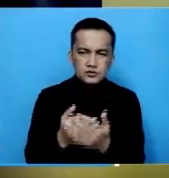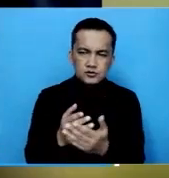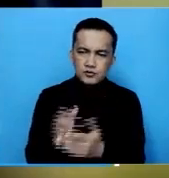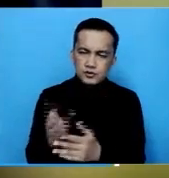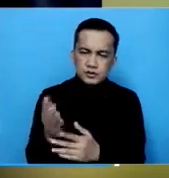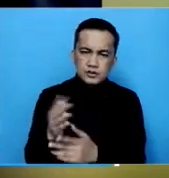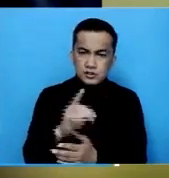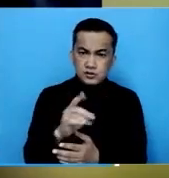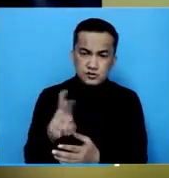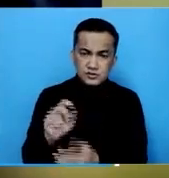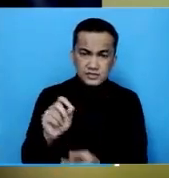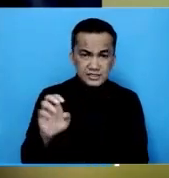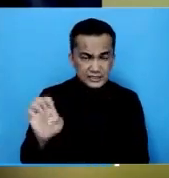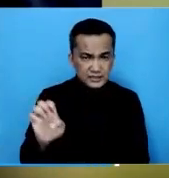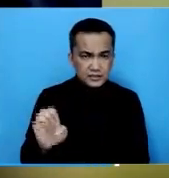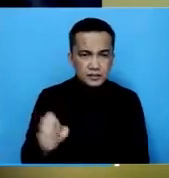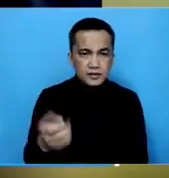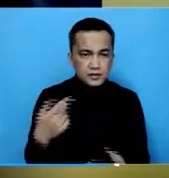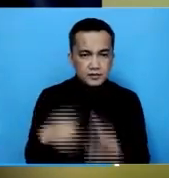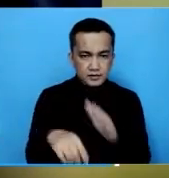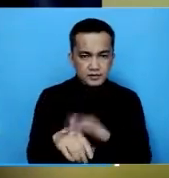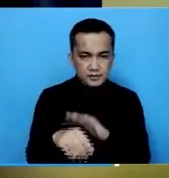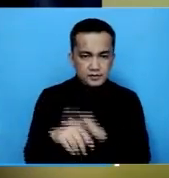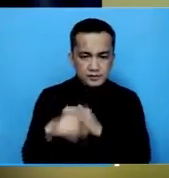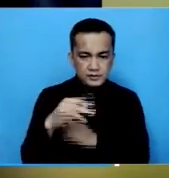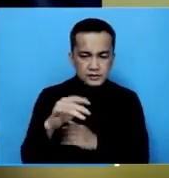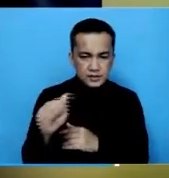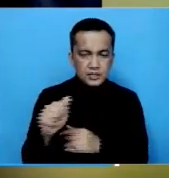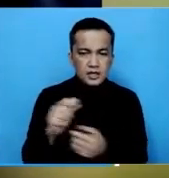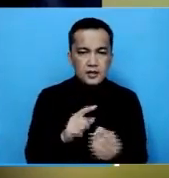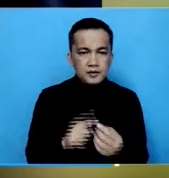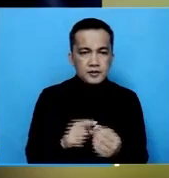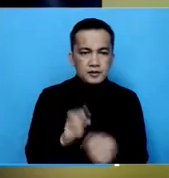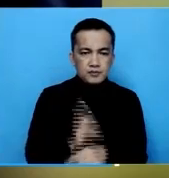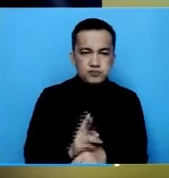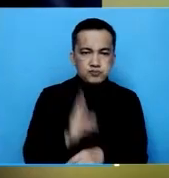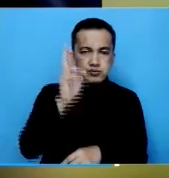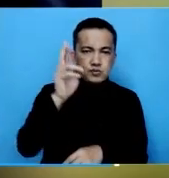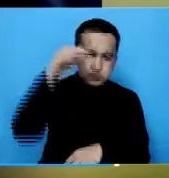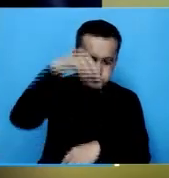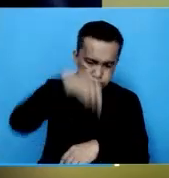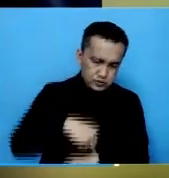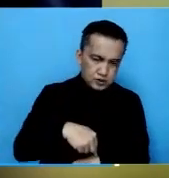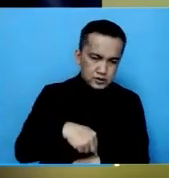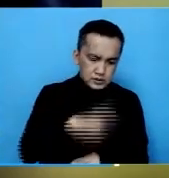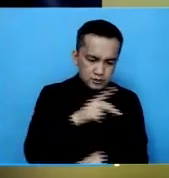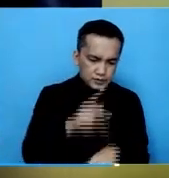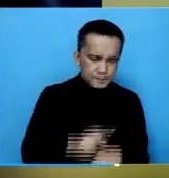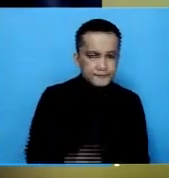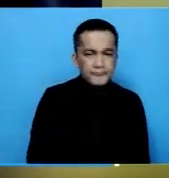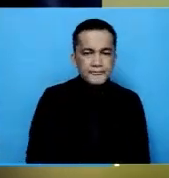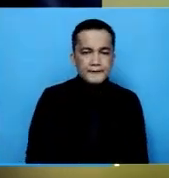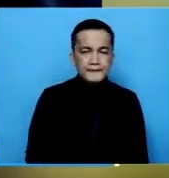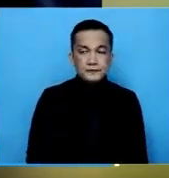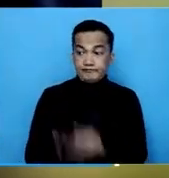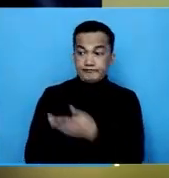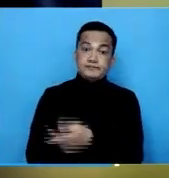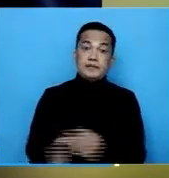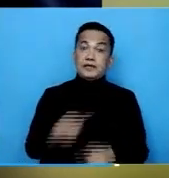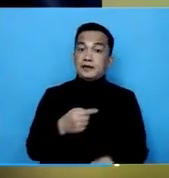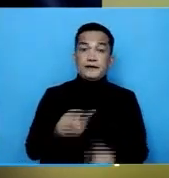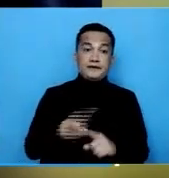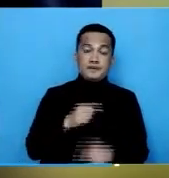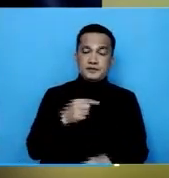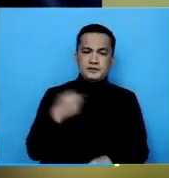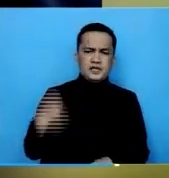May panibago na naman pong babala ang PhilSA tungkol nga dito sa mga pagbagsak ng rocket debris sa Pilipinas galing sa China. Bakit po ba